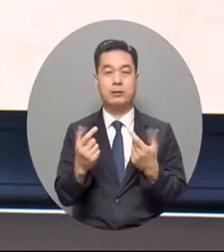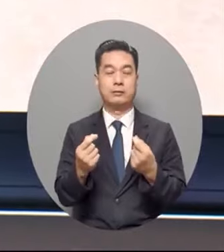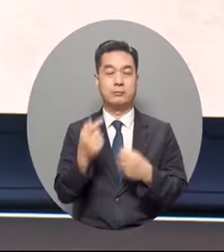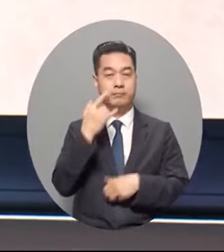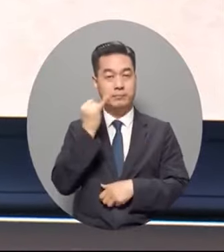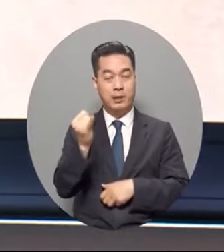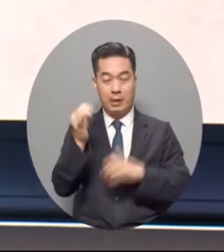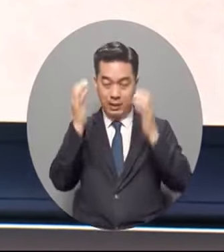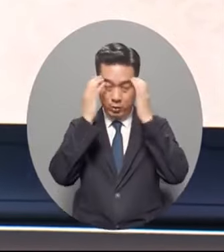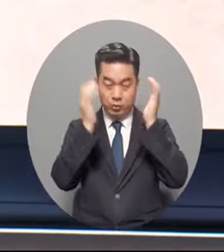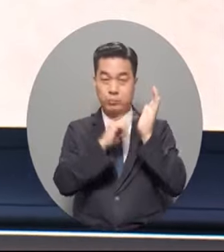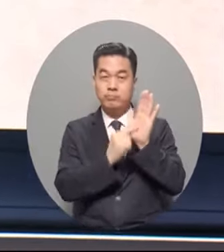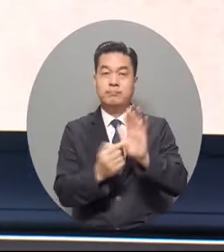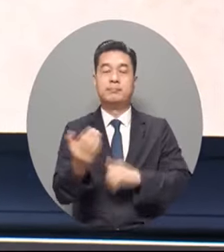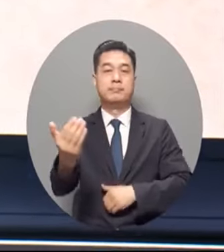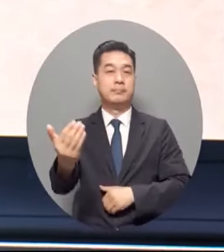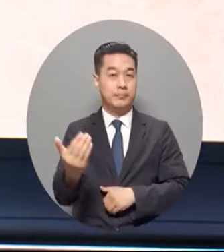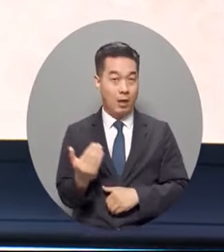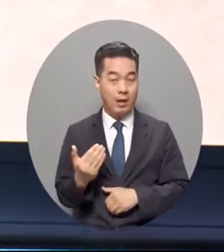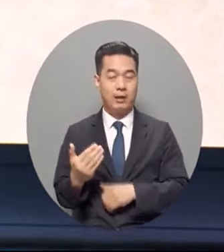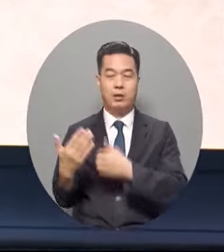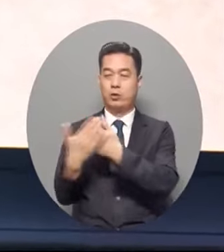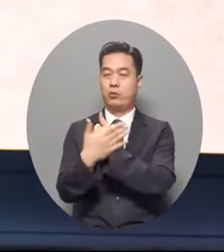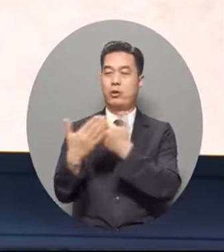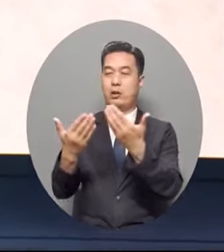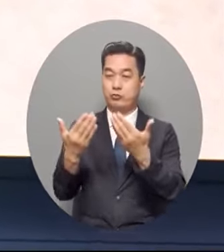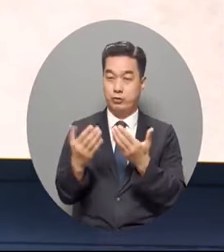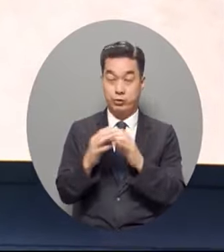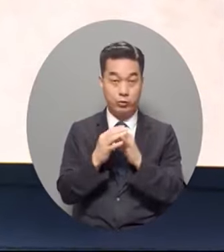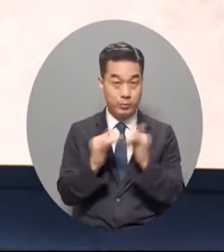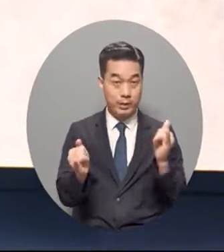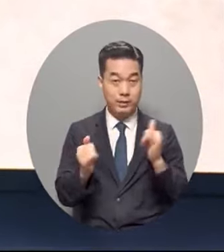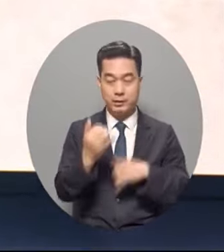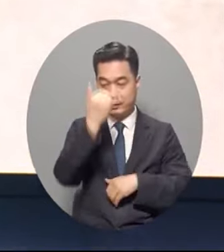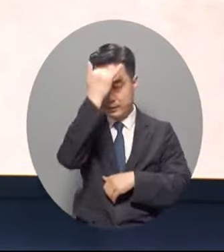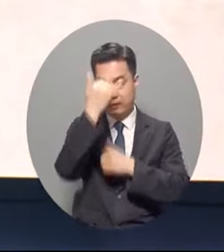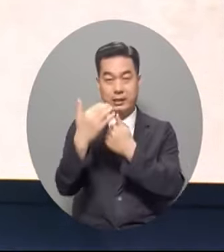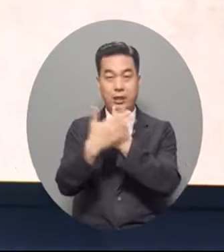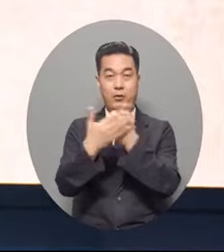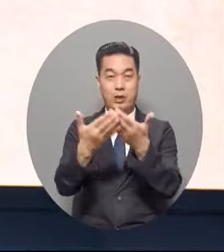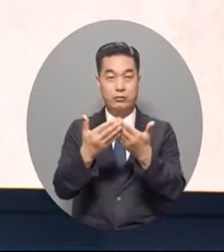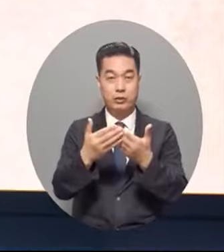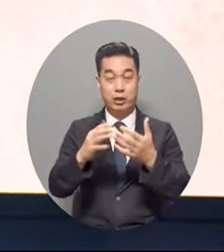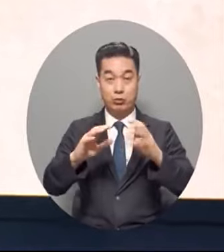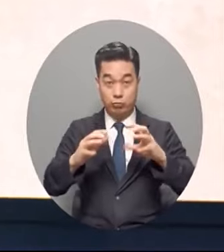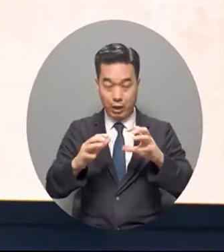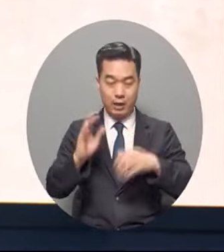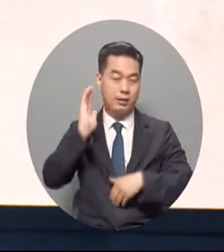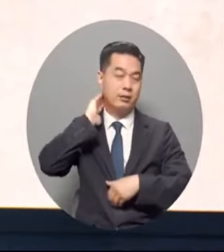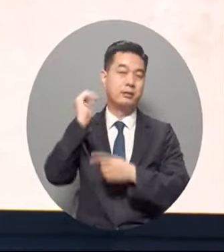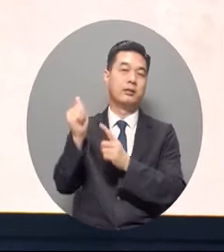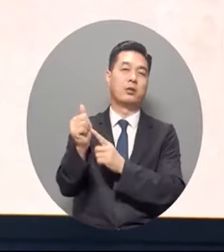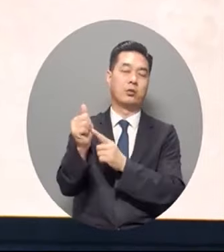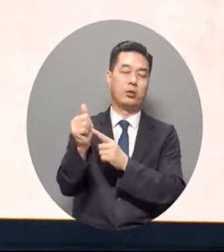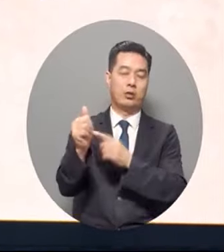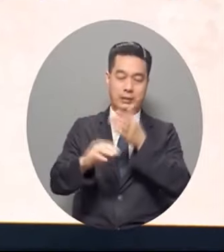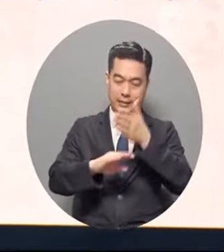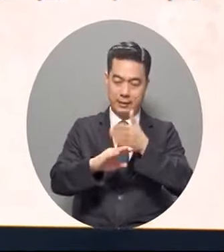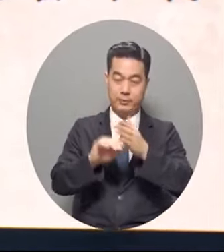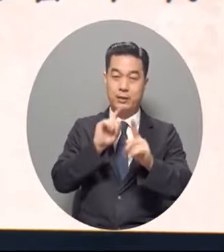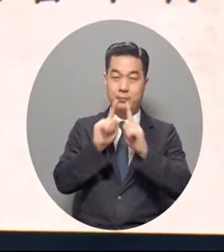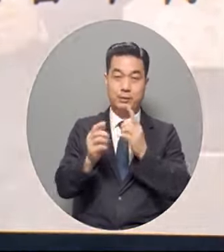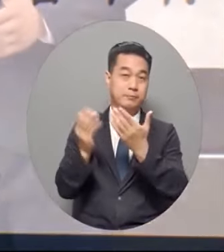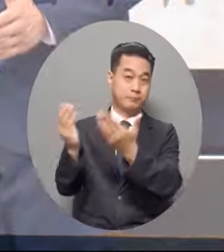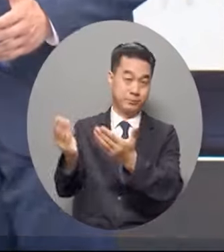고통을 표현하기에 앞서 위로해 주신 국민들 예우해 주신 국가 그리고 대통령에게도 감사 인사를